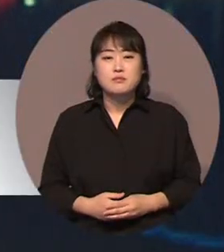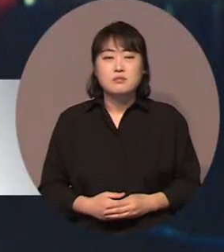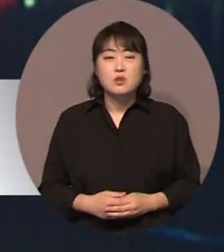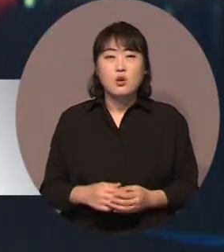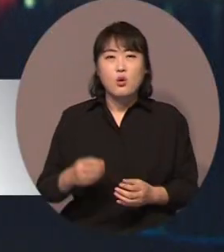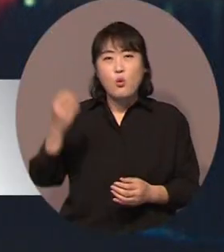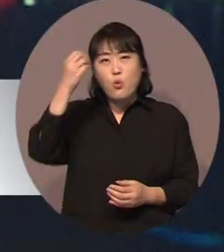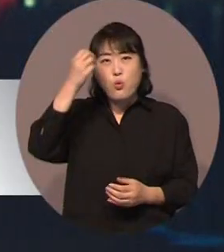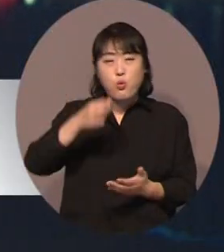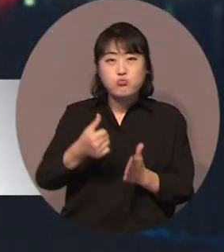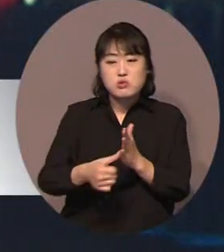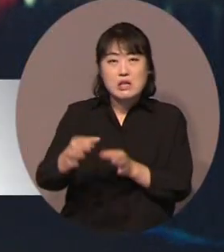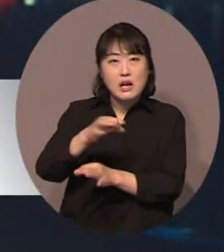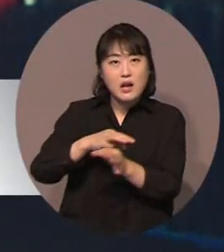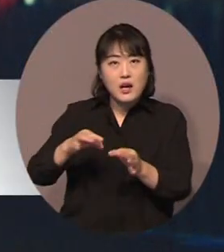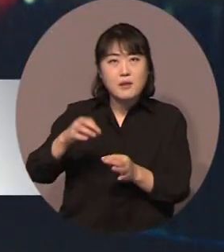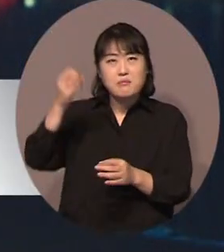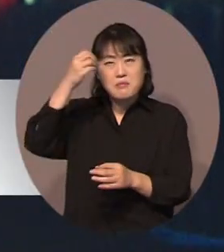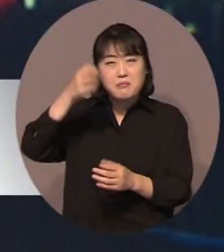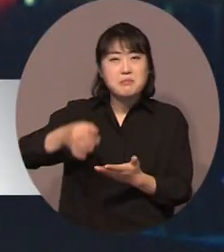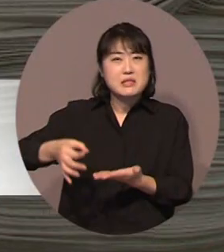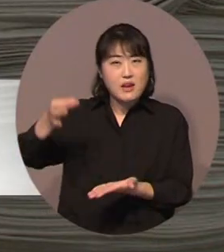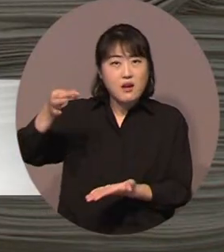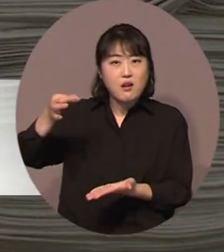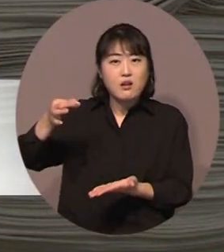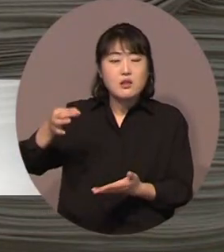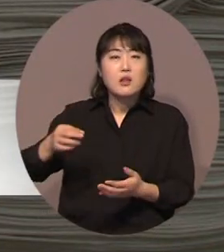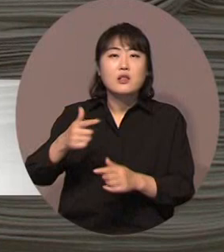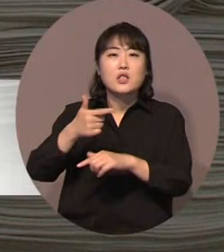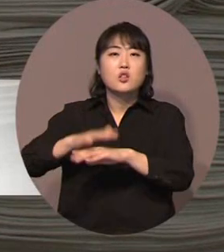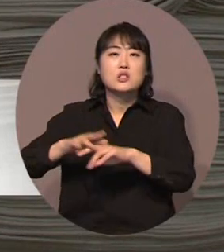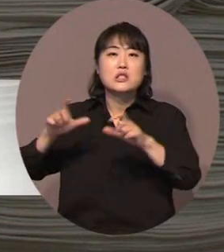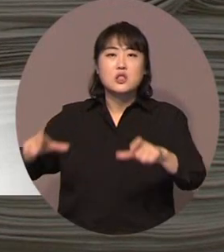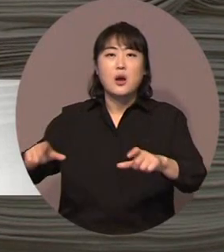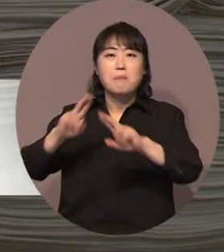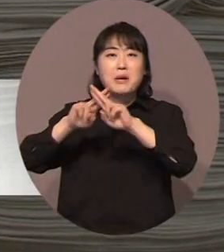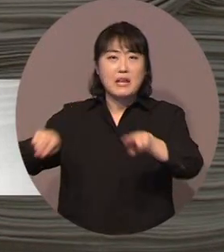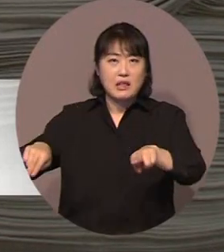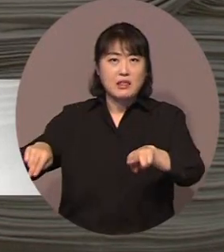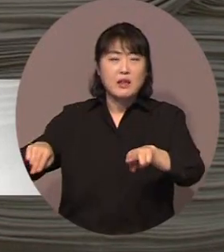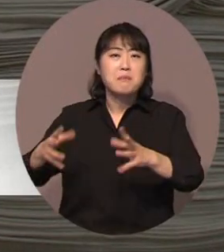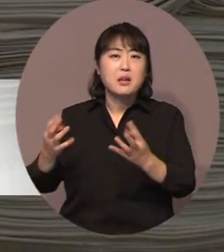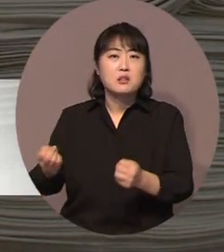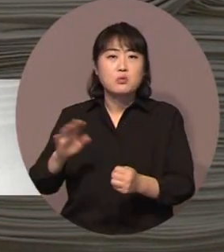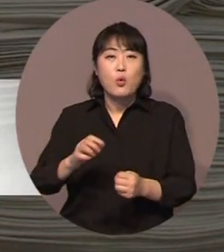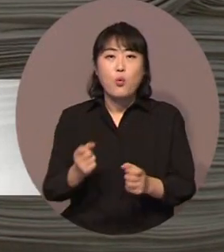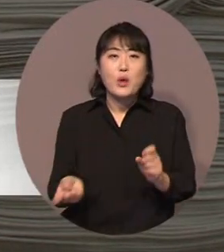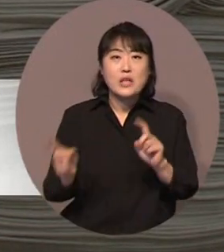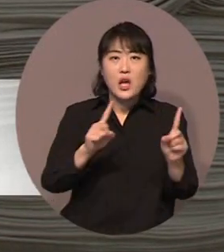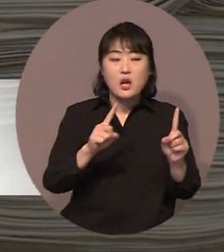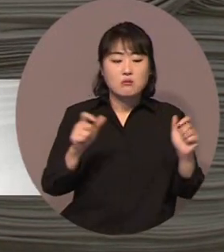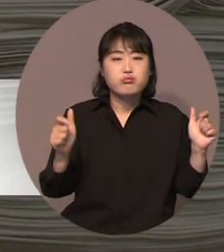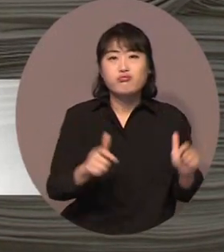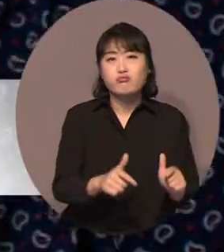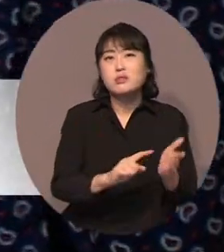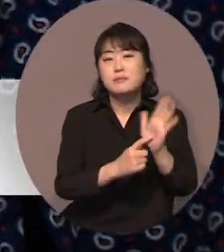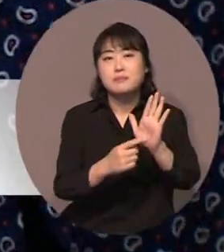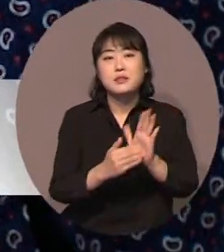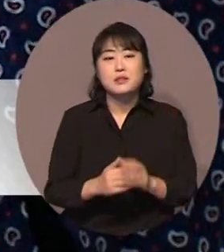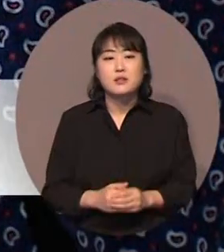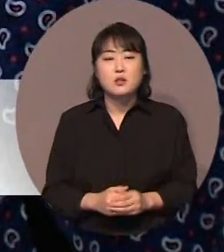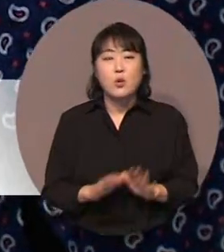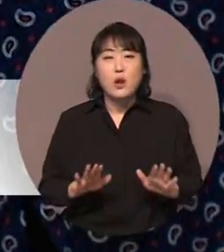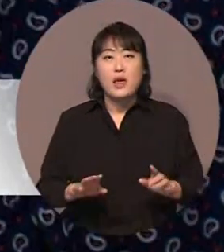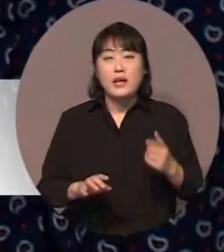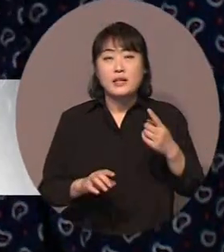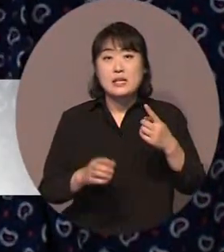고물과 고금리 등의 영향으로 대전지역 기업의 파산신청은 늘어난 반면 회생신청은 감소한 것으로 나타났습니다 올해